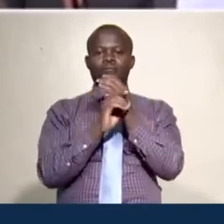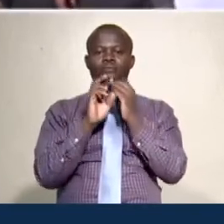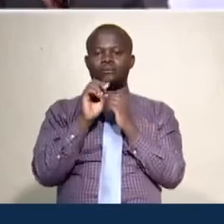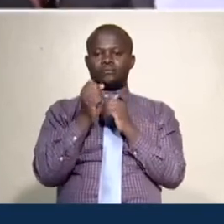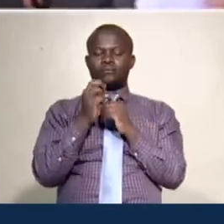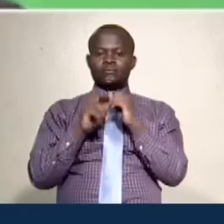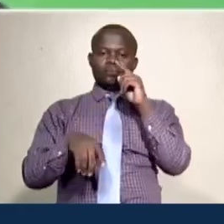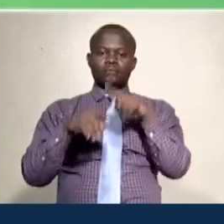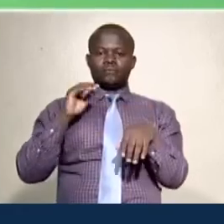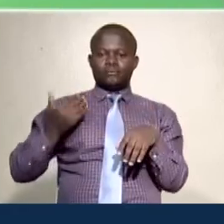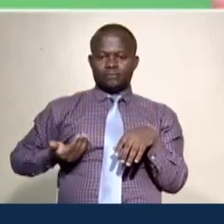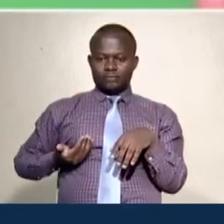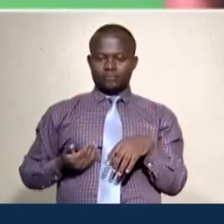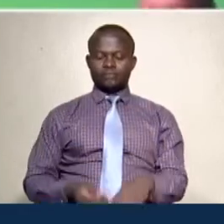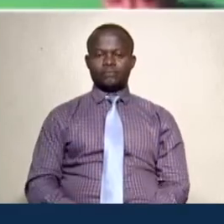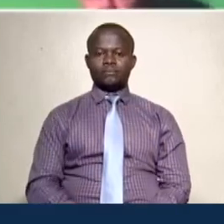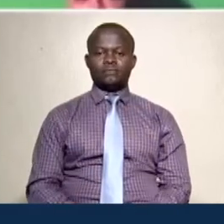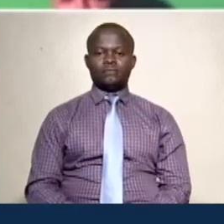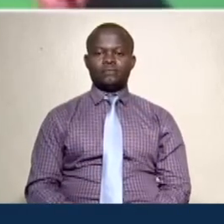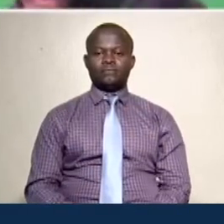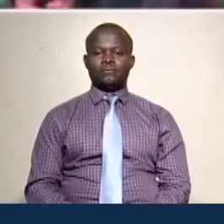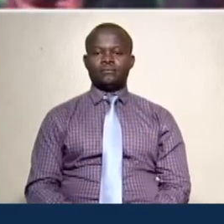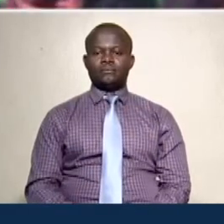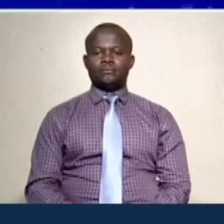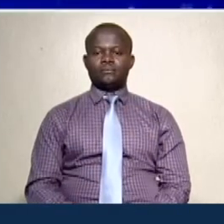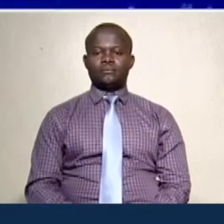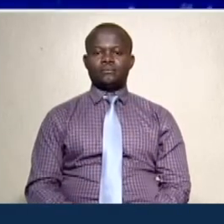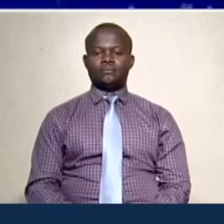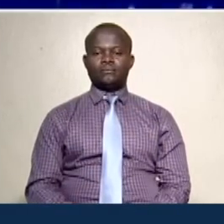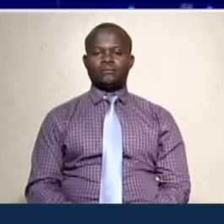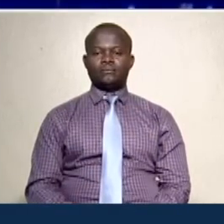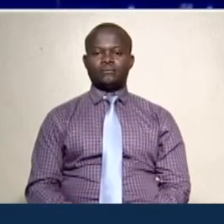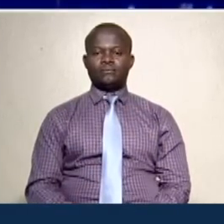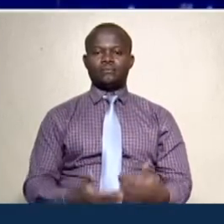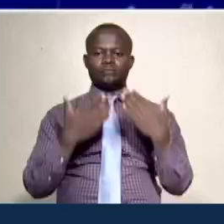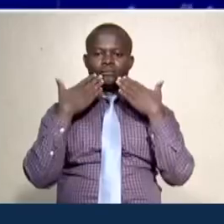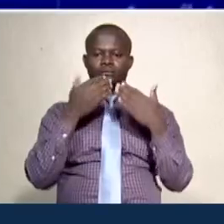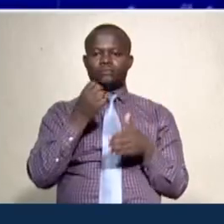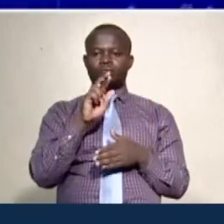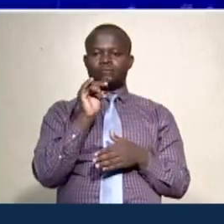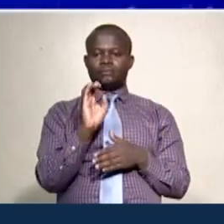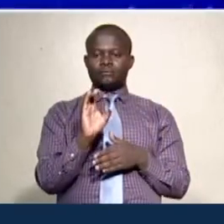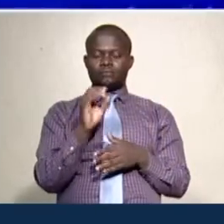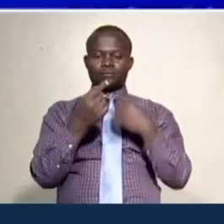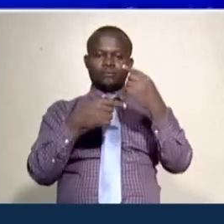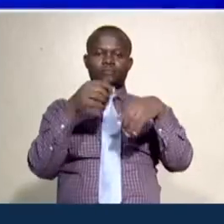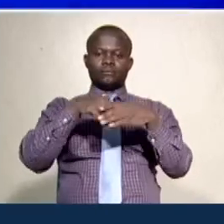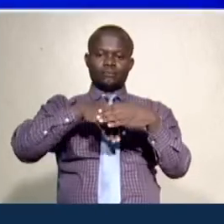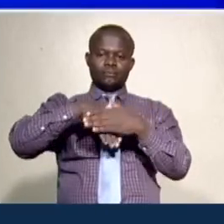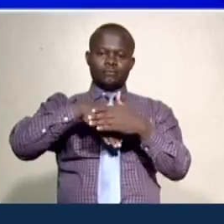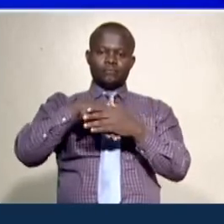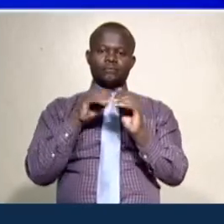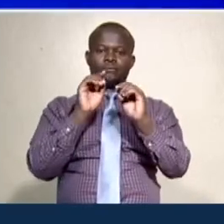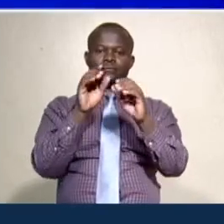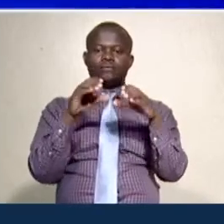Rutsiro igitwara mu bagore. Eric Ndagijimana mu karere ka Huye. Arakoze cyane Eric Ndagijimana. Tukiri mu mupira w'amaguru